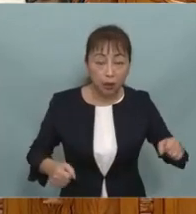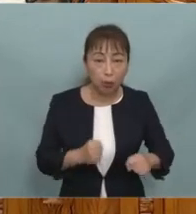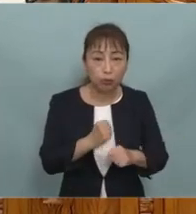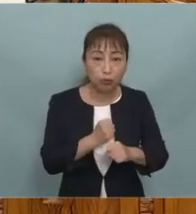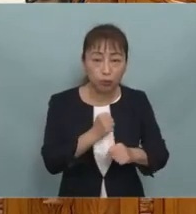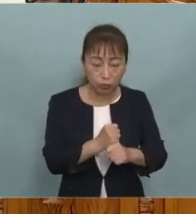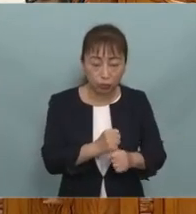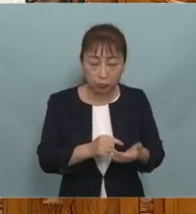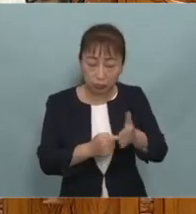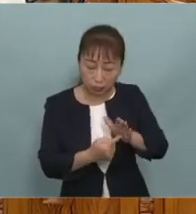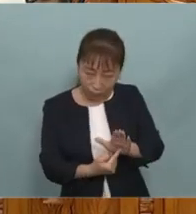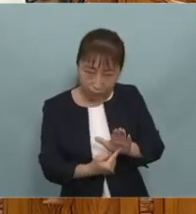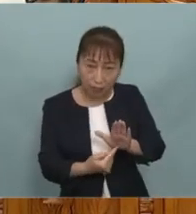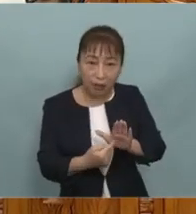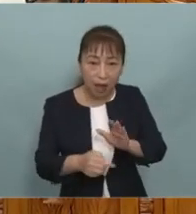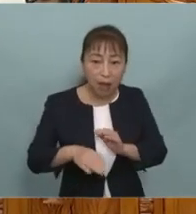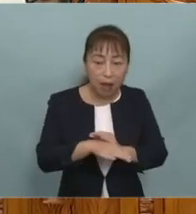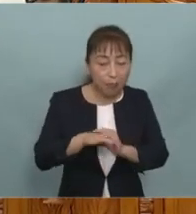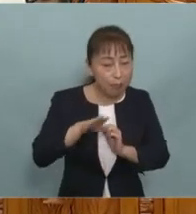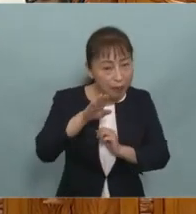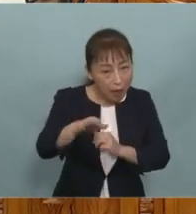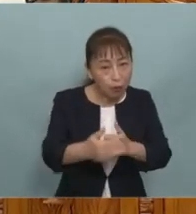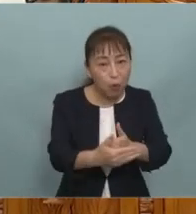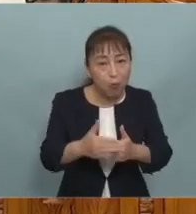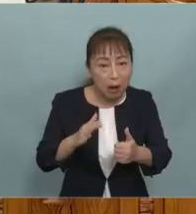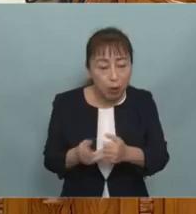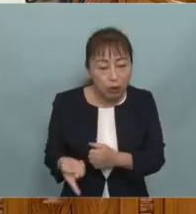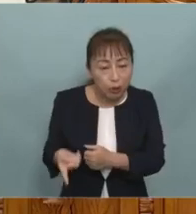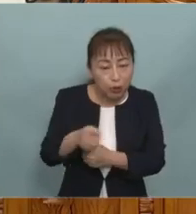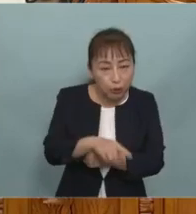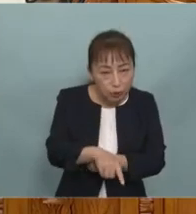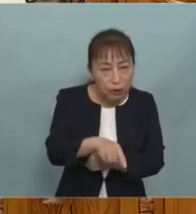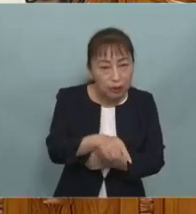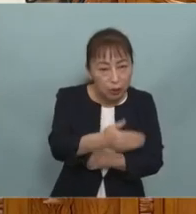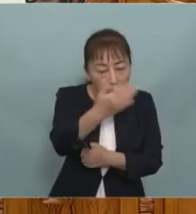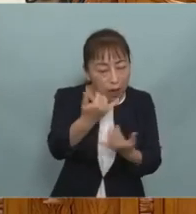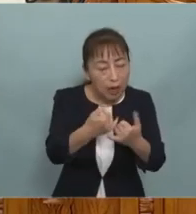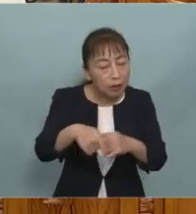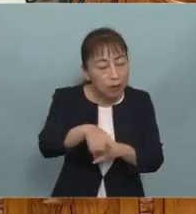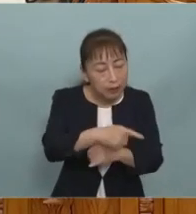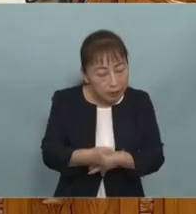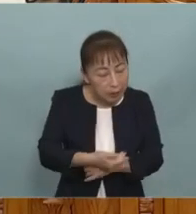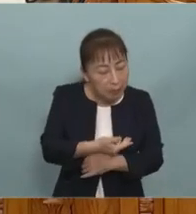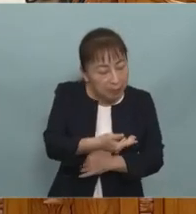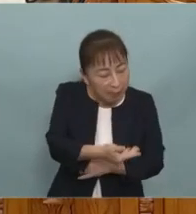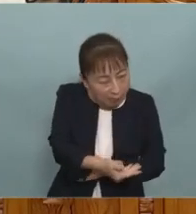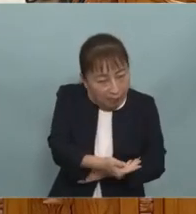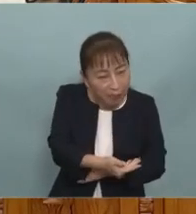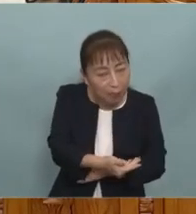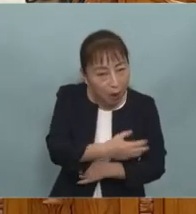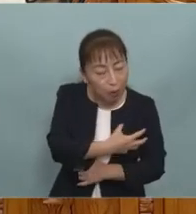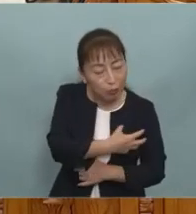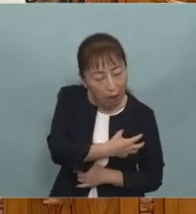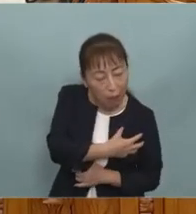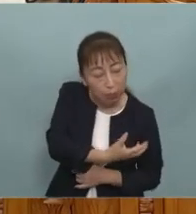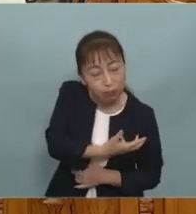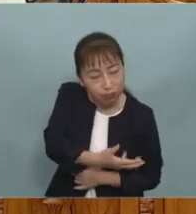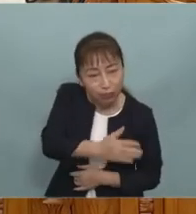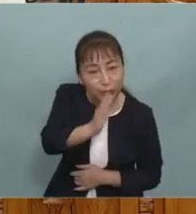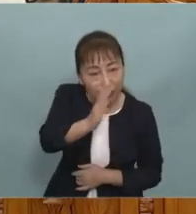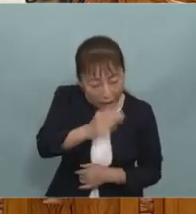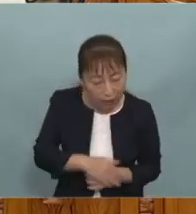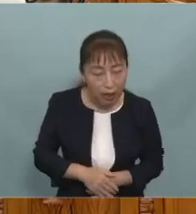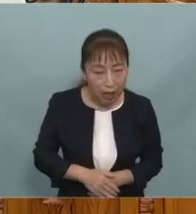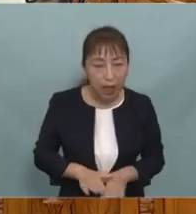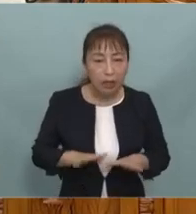することによって未来を守り次の時代に負担を先送りしないそれが今を生きる我々